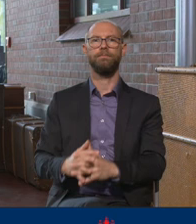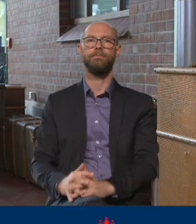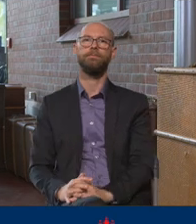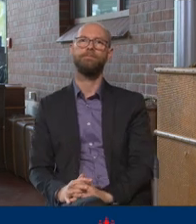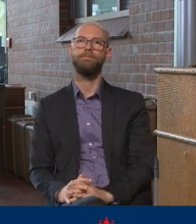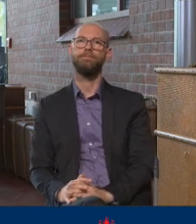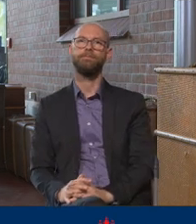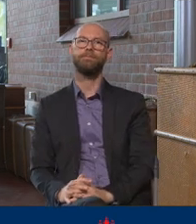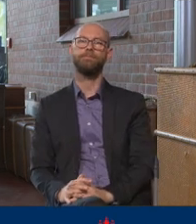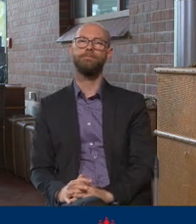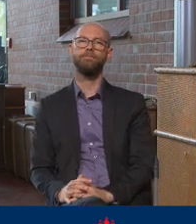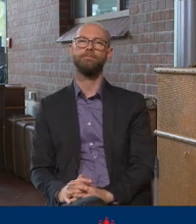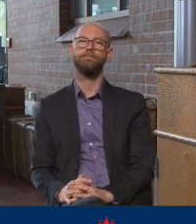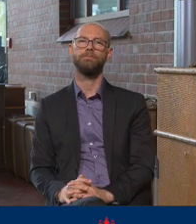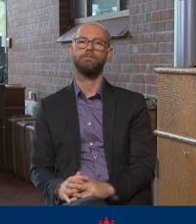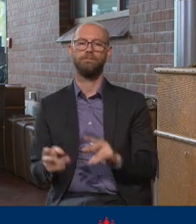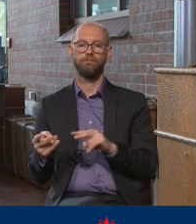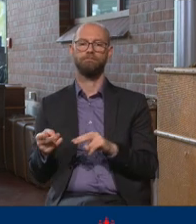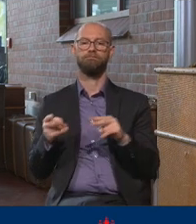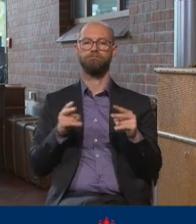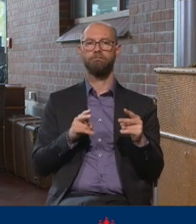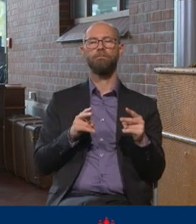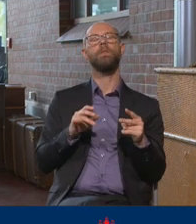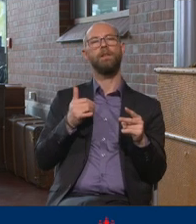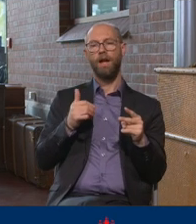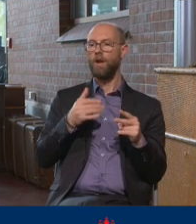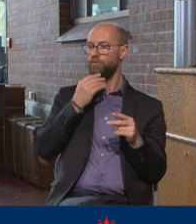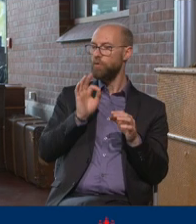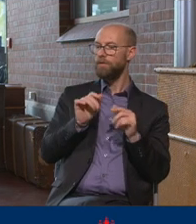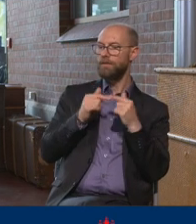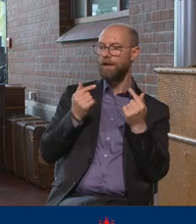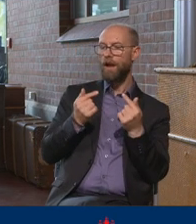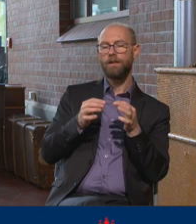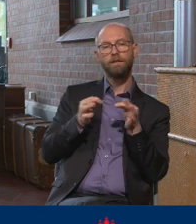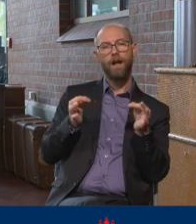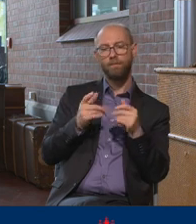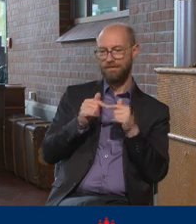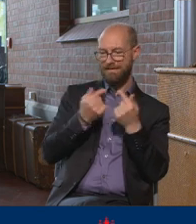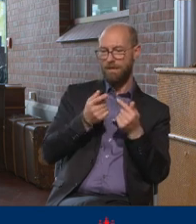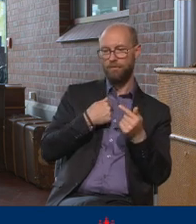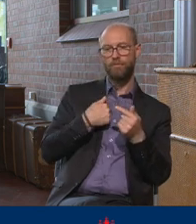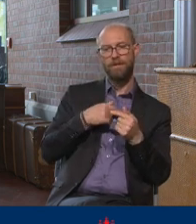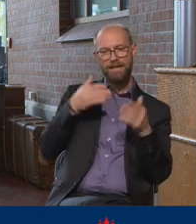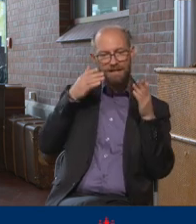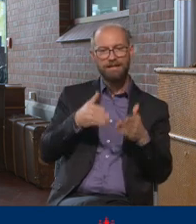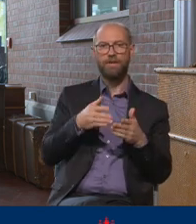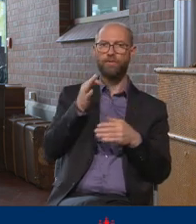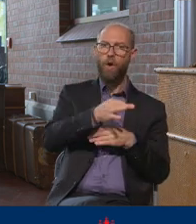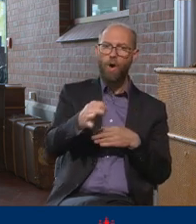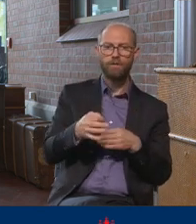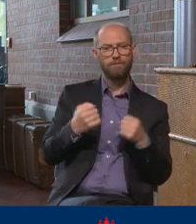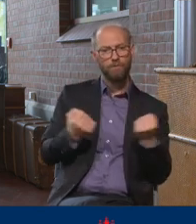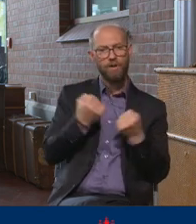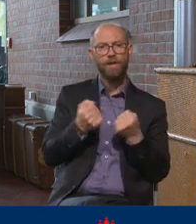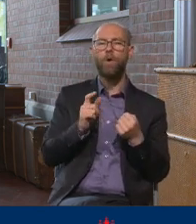ja schönen guten tag wir haben im team die letzten wochen und monaten und sehr intensiv mit den orten beschäftigte unter anderem auch zum fehler bei